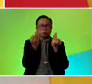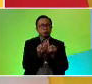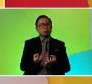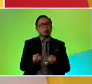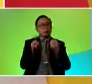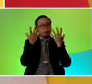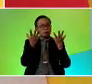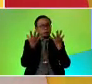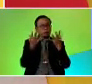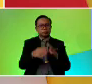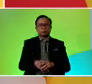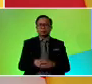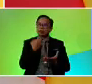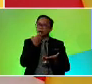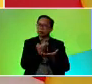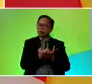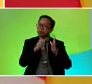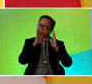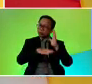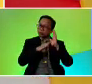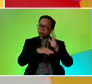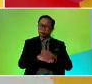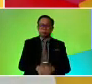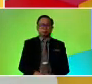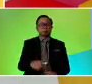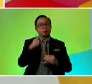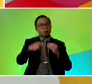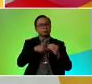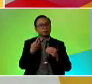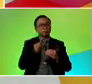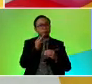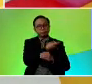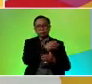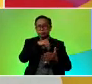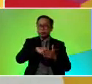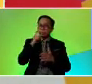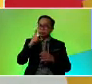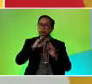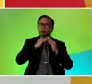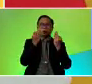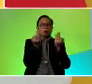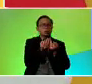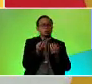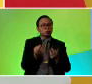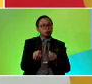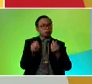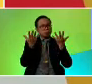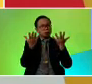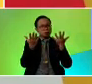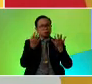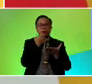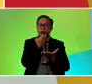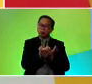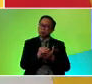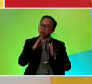status ekonomi keluarga yang rendah maka sejak tadilah pakai bila kita dalam satu keluarga yang ramai dan juga ekonomi dunia